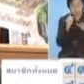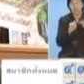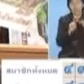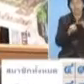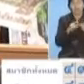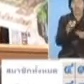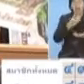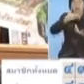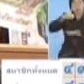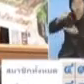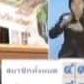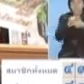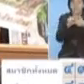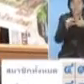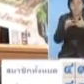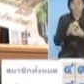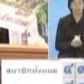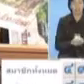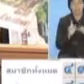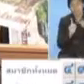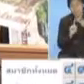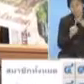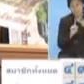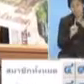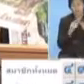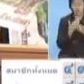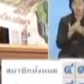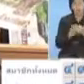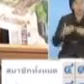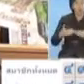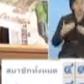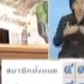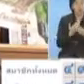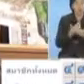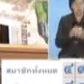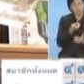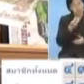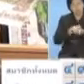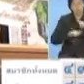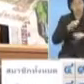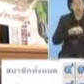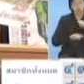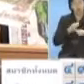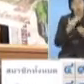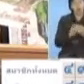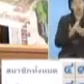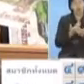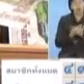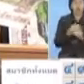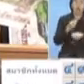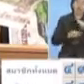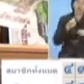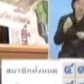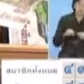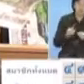าวและปรากฏว่าการระบายข้าวหรือการขายข้าวได้เงินรัฐบาลขายข้าวไม่เป็นไปตามเป้าเพราะว่า1ขายไม่ได้